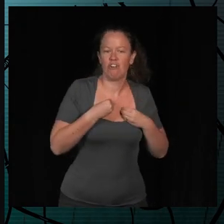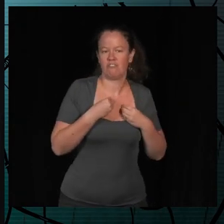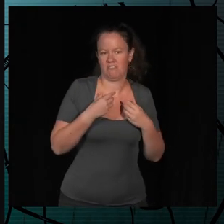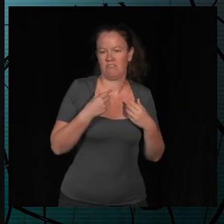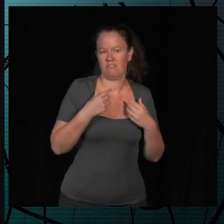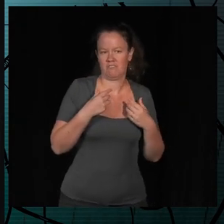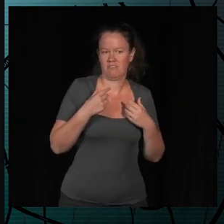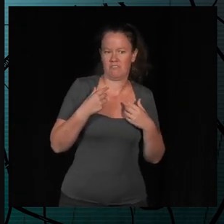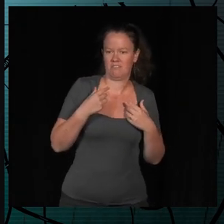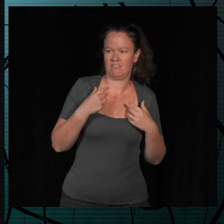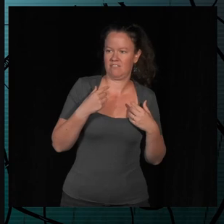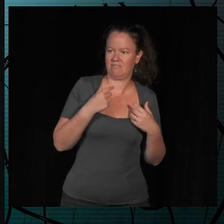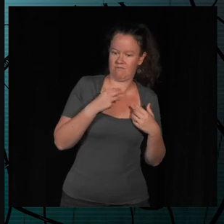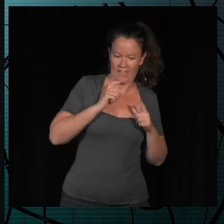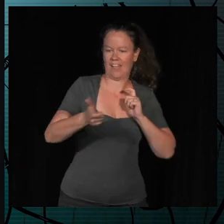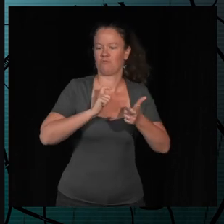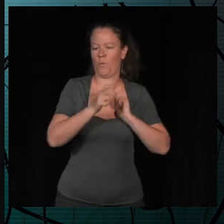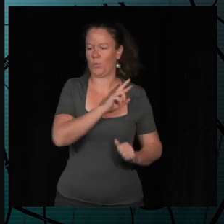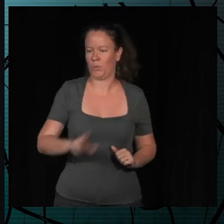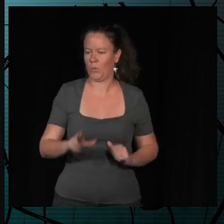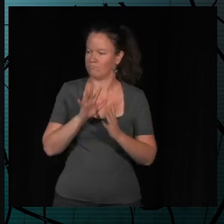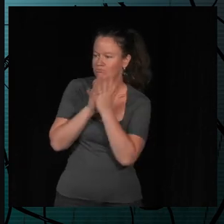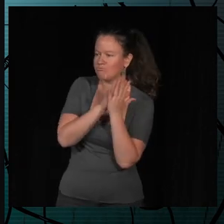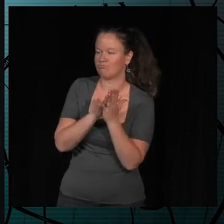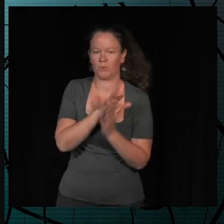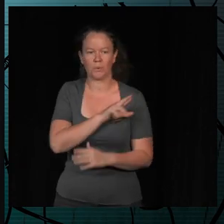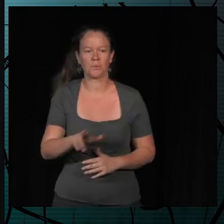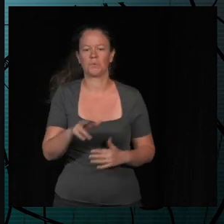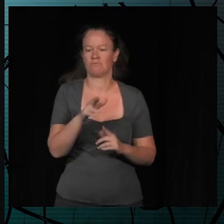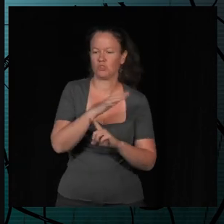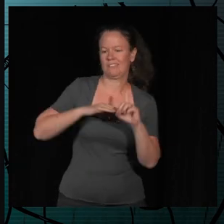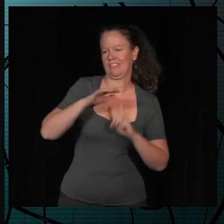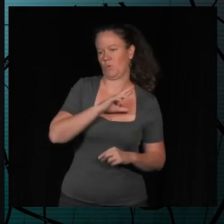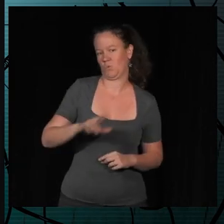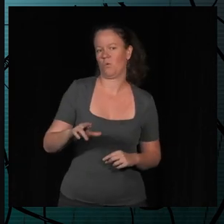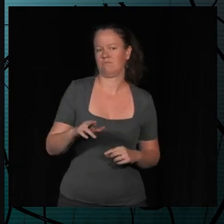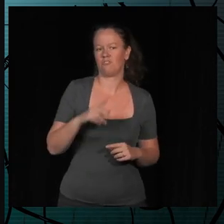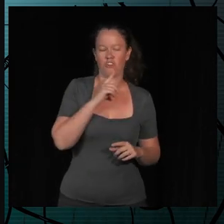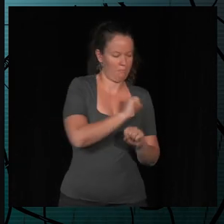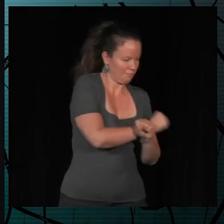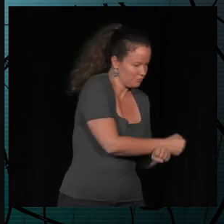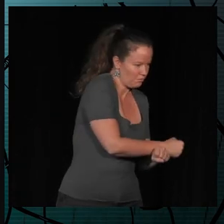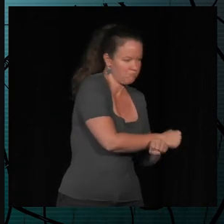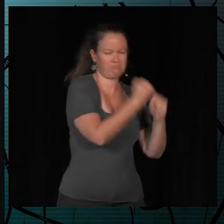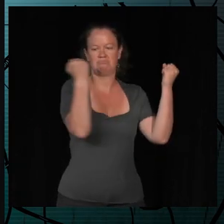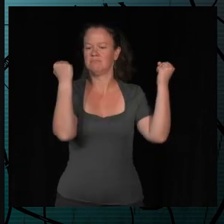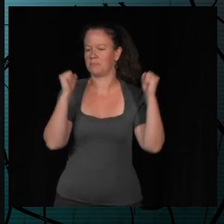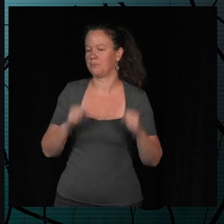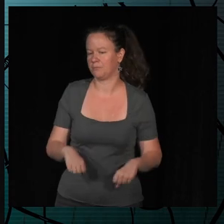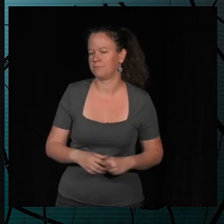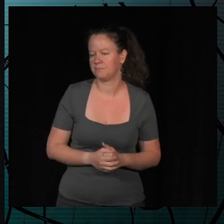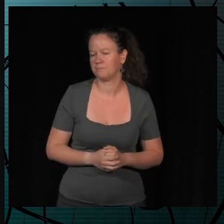peu interacteur de de quelque chose où on a été prisonnier et c'est vrai